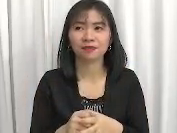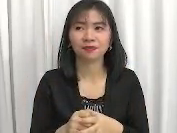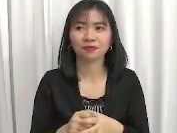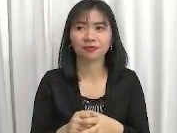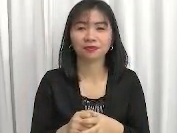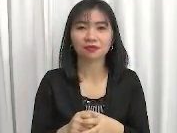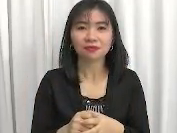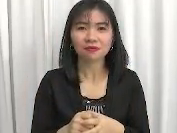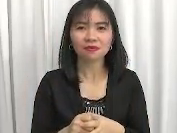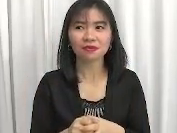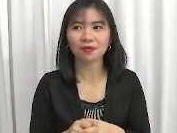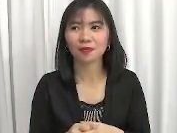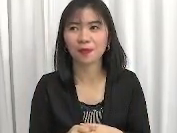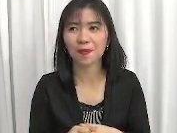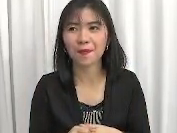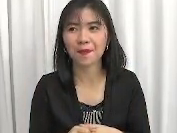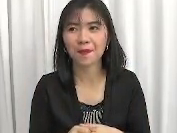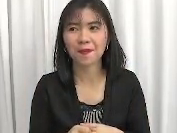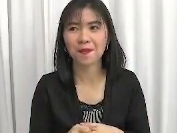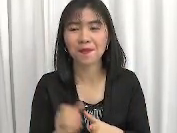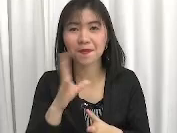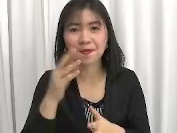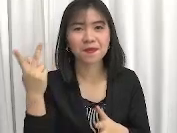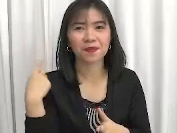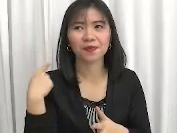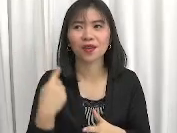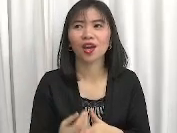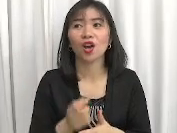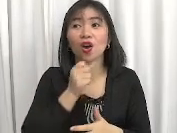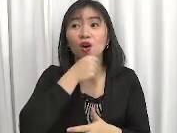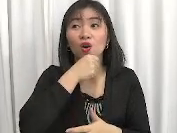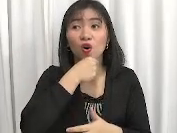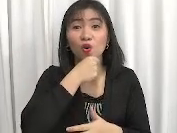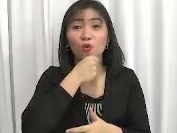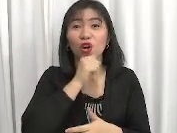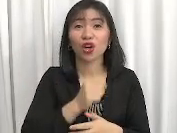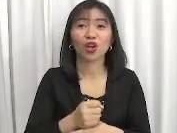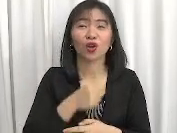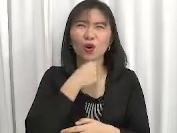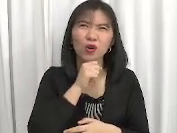nung naliligaw sa akin. Eh, alam mo, sagot niya, eh, inililigaw kita nun.